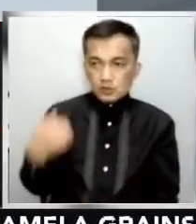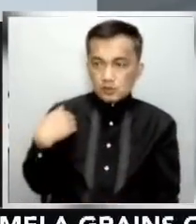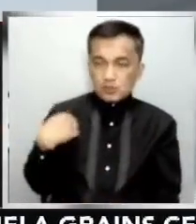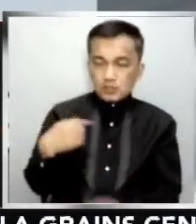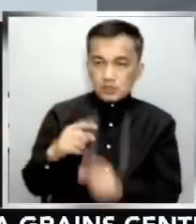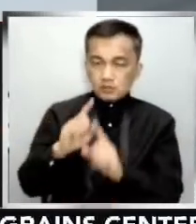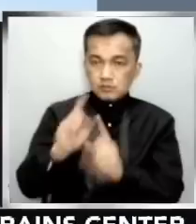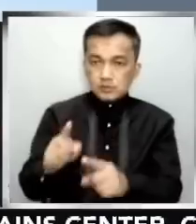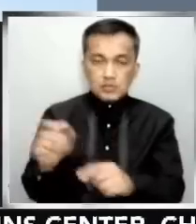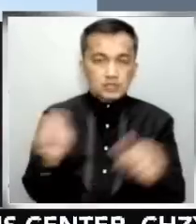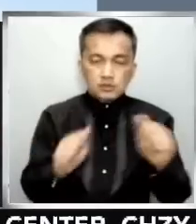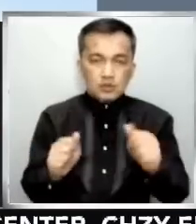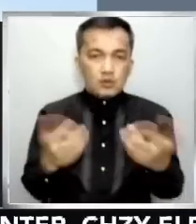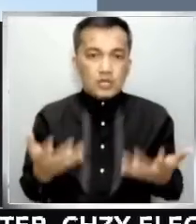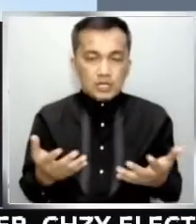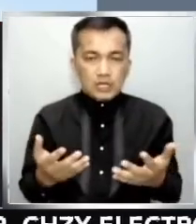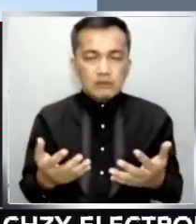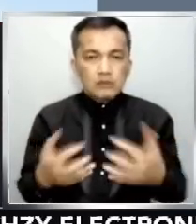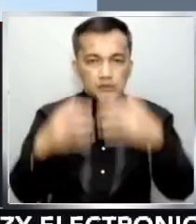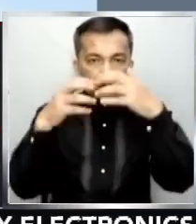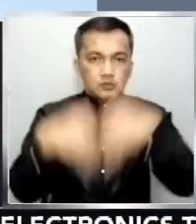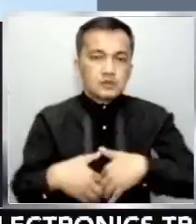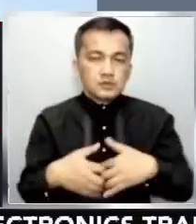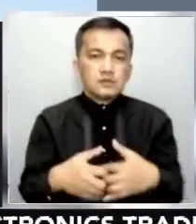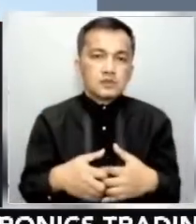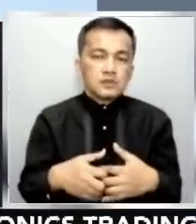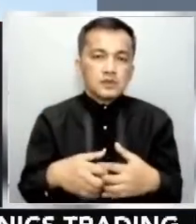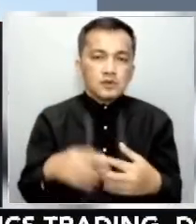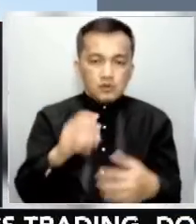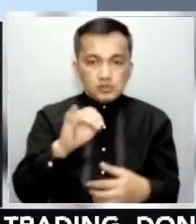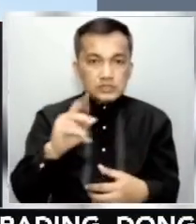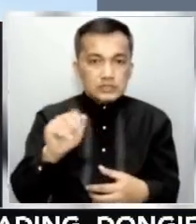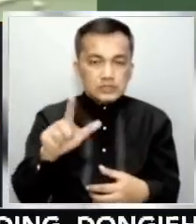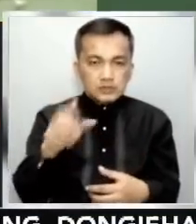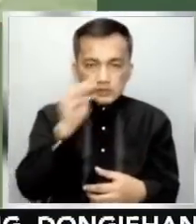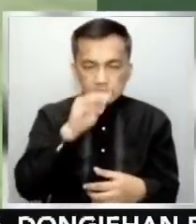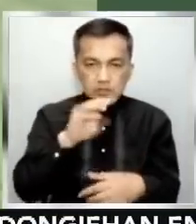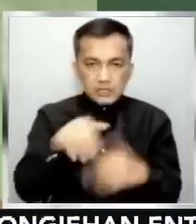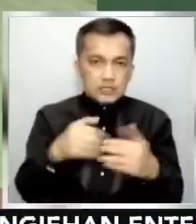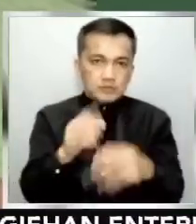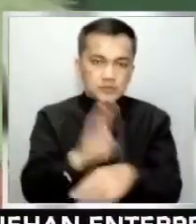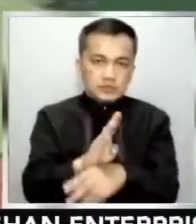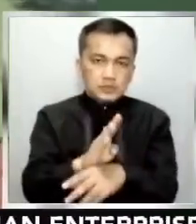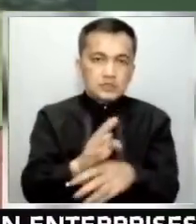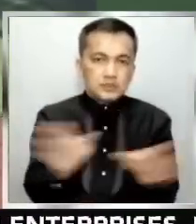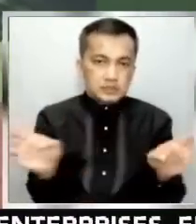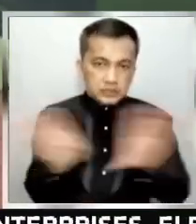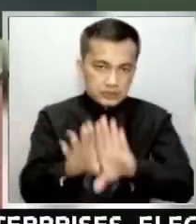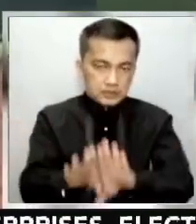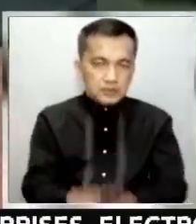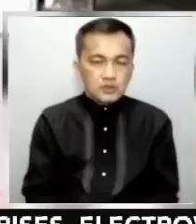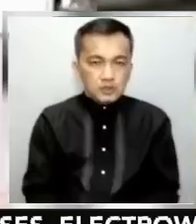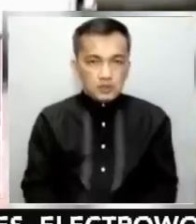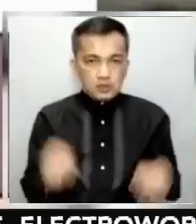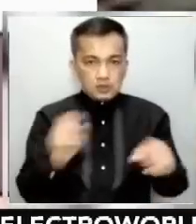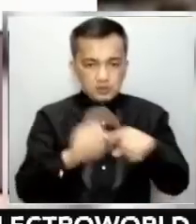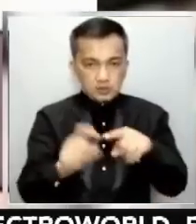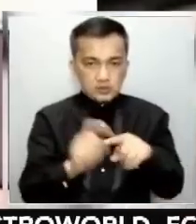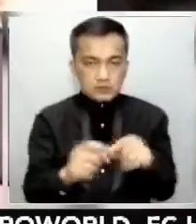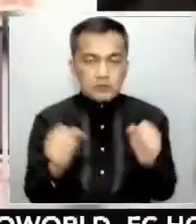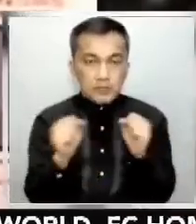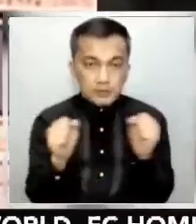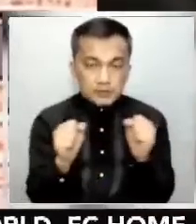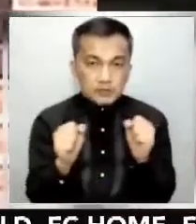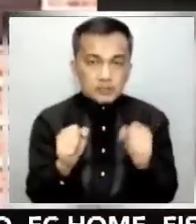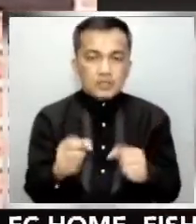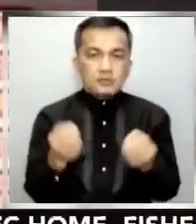wala. Babagsak tong ano na to, babagsak tong oxy na to. Lahat ng negosyo dito magsasara na. Kung walang dekoryenteng pampalamig, maraming nasa labas